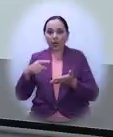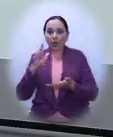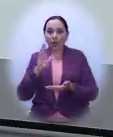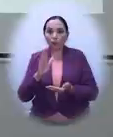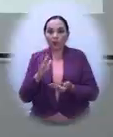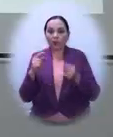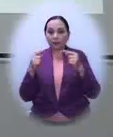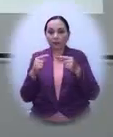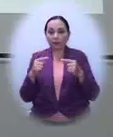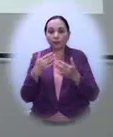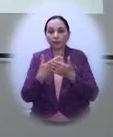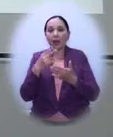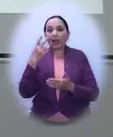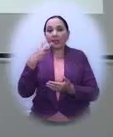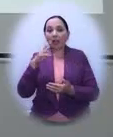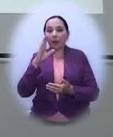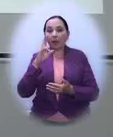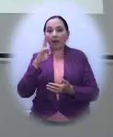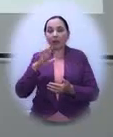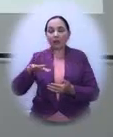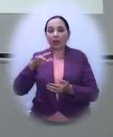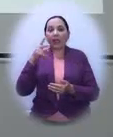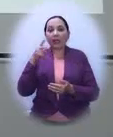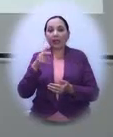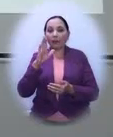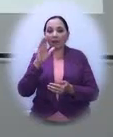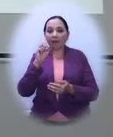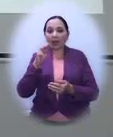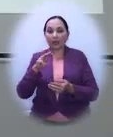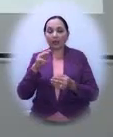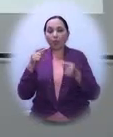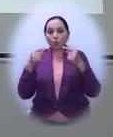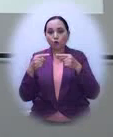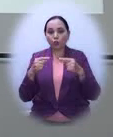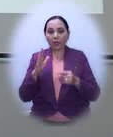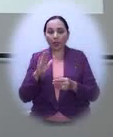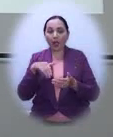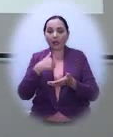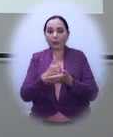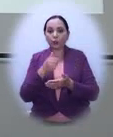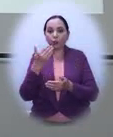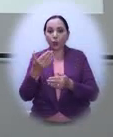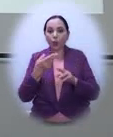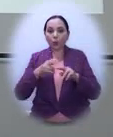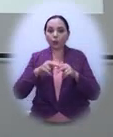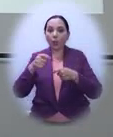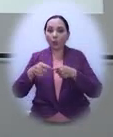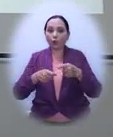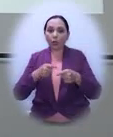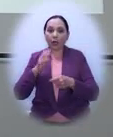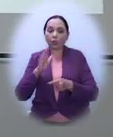bo'ladi. 20 kvadrat metrga 2000 watt mo'ljallangan bo'ladi. Asosiy uning